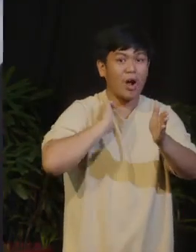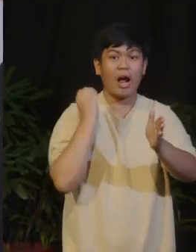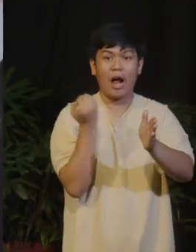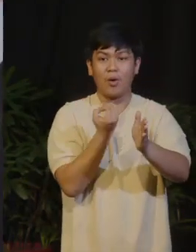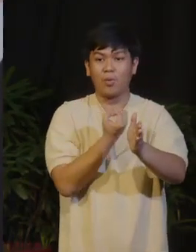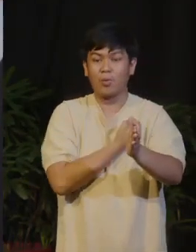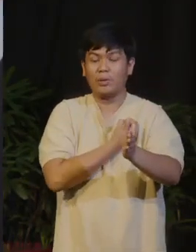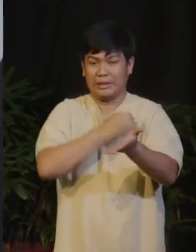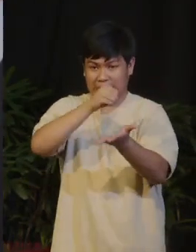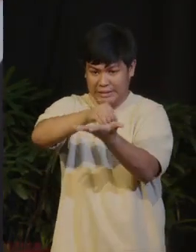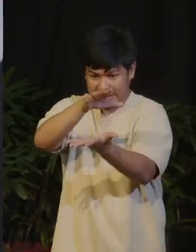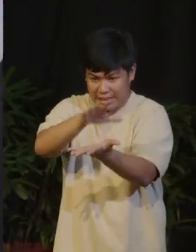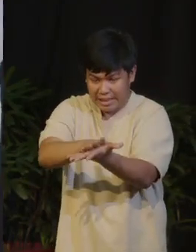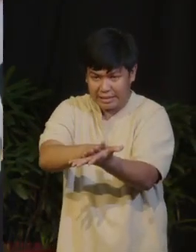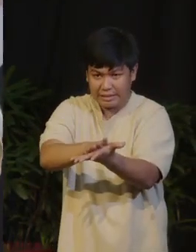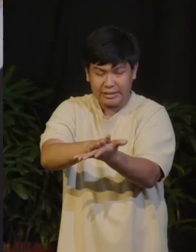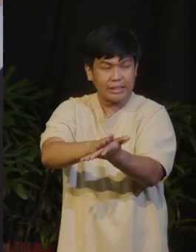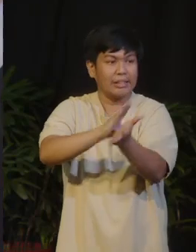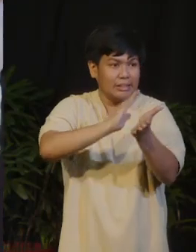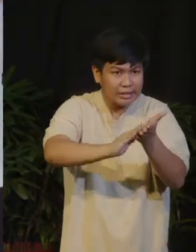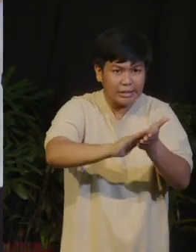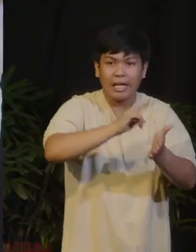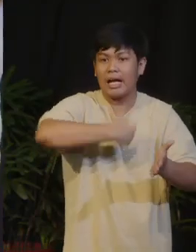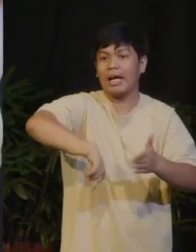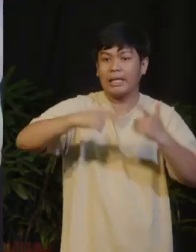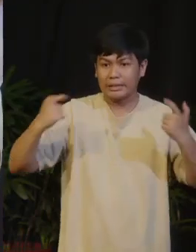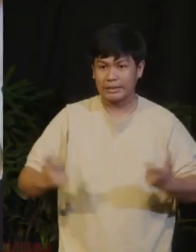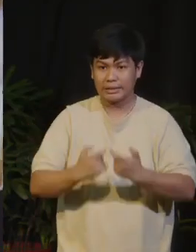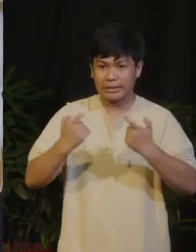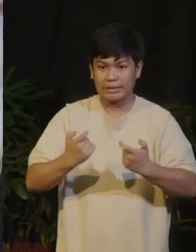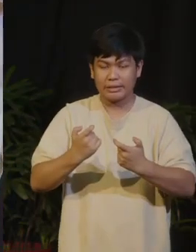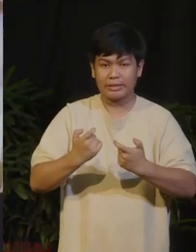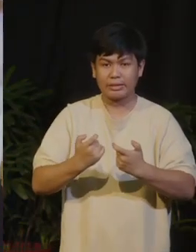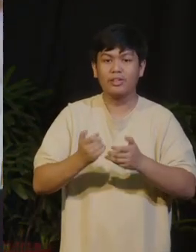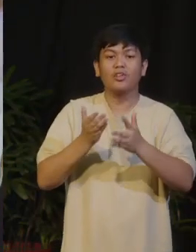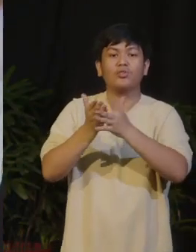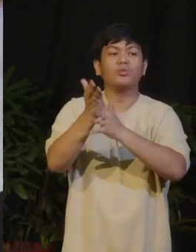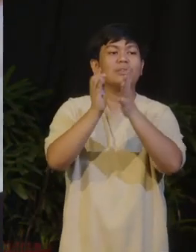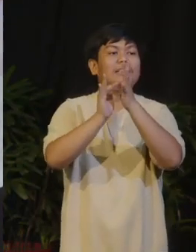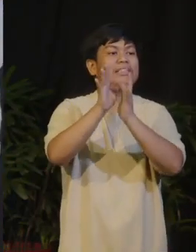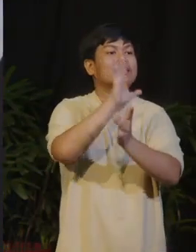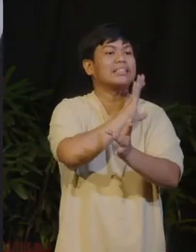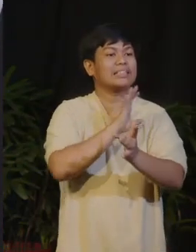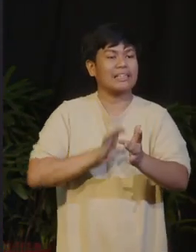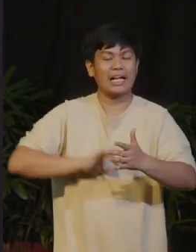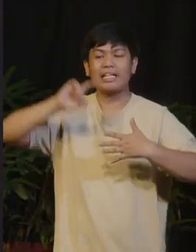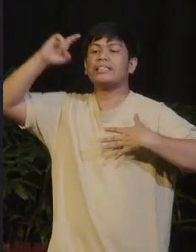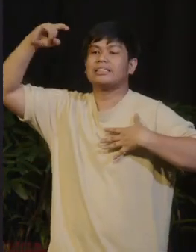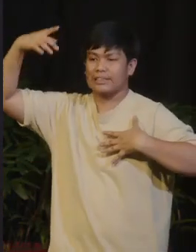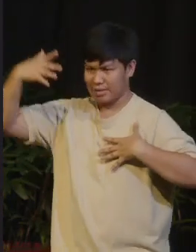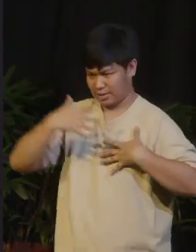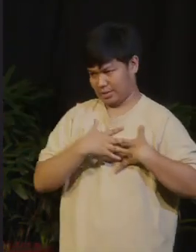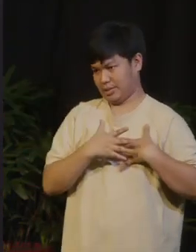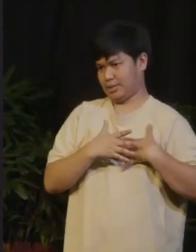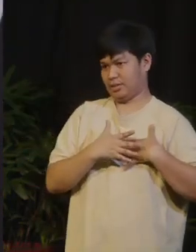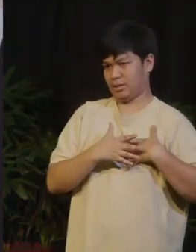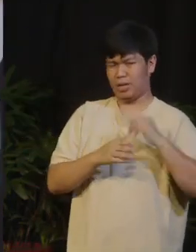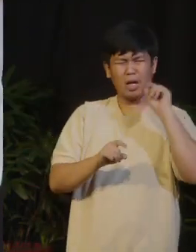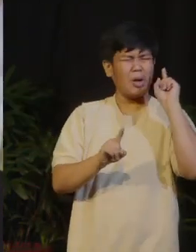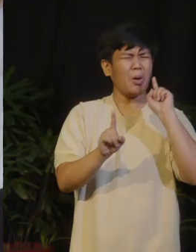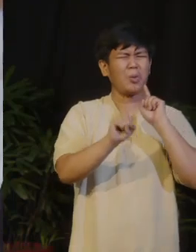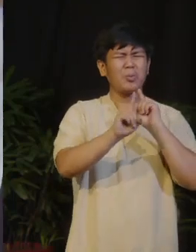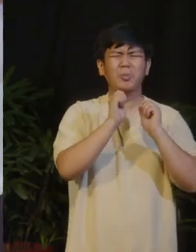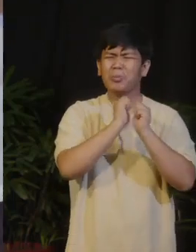our trespasses according to the riches of His grace. Pinatawad na ng Diyos ang ating